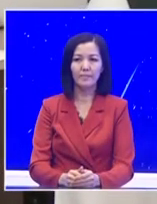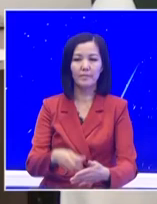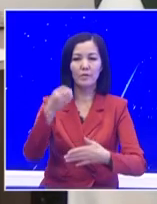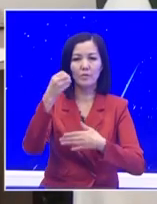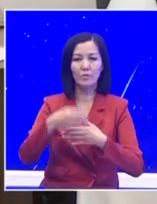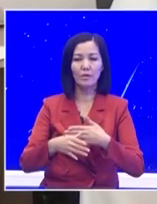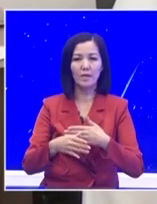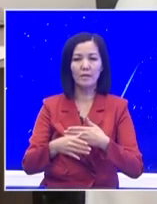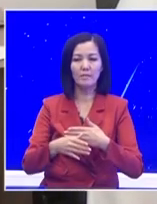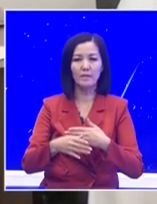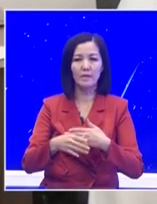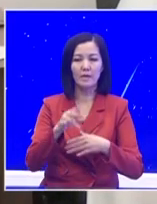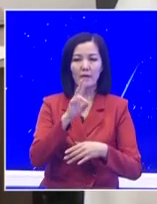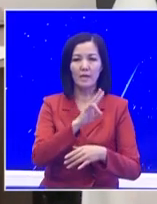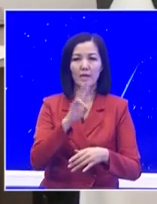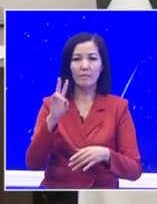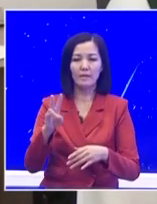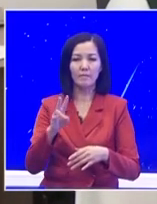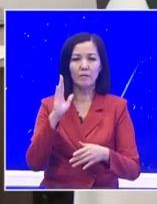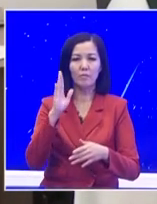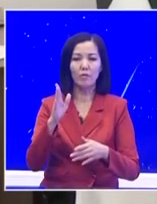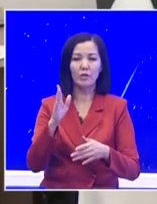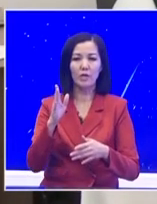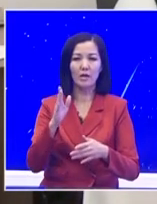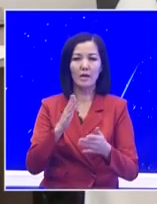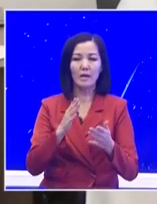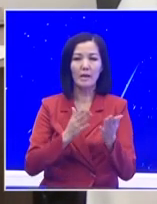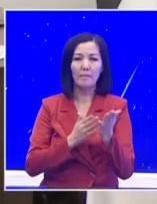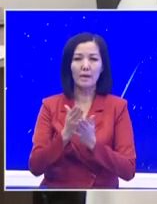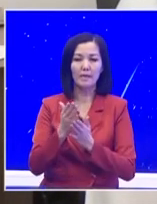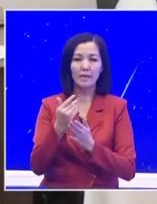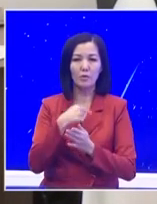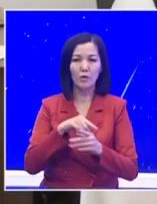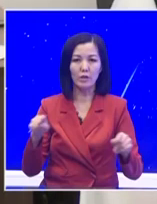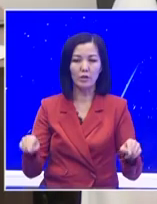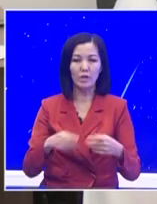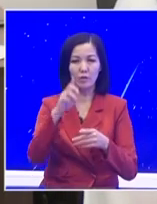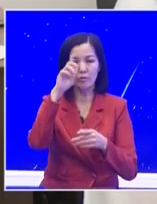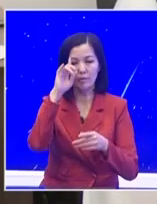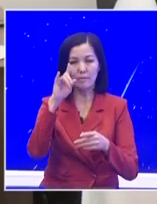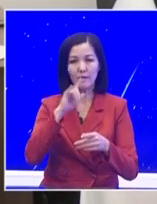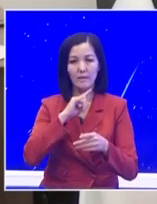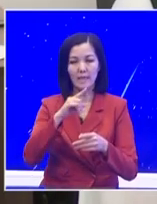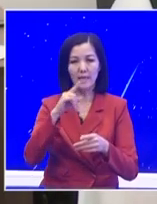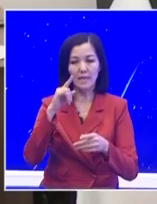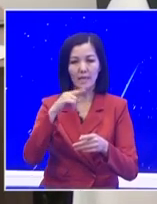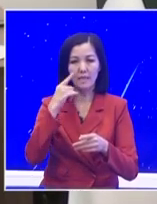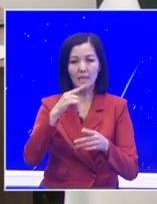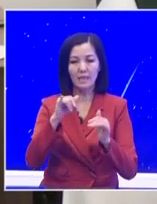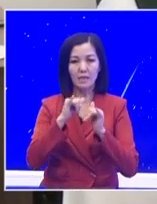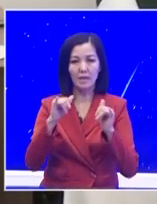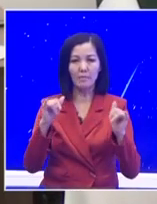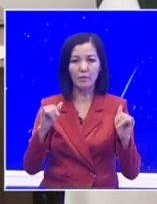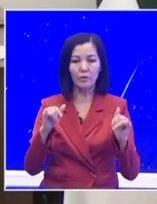Орталығымыз біздің елбасымыздың болашаққа бағдар рухани жаңғыру мақаласын жүзеге асыру, сонымен қатар мемлекеттік тілді мәртебесін көтеру